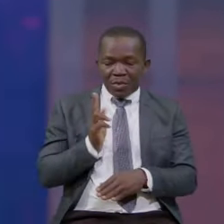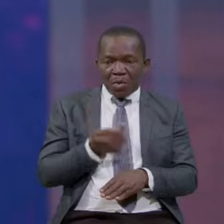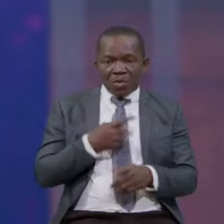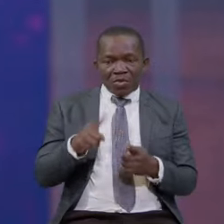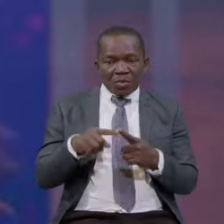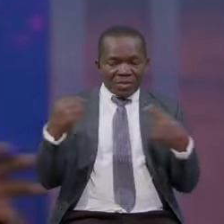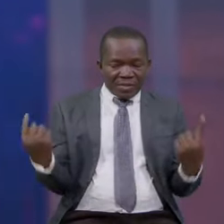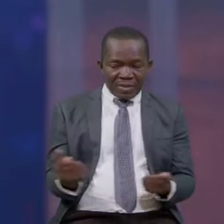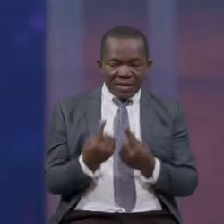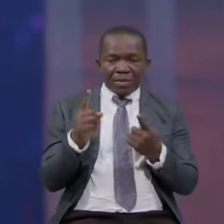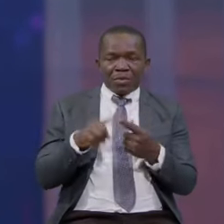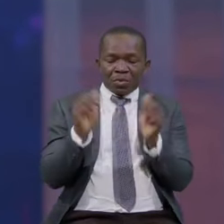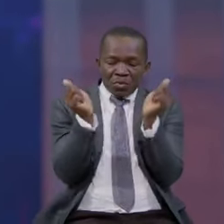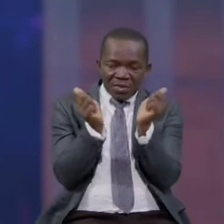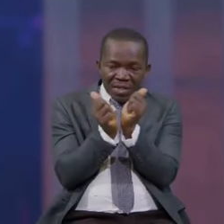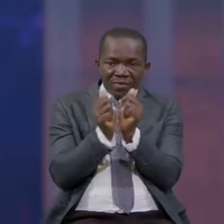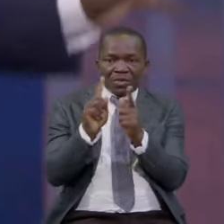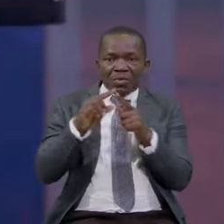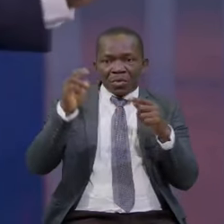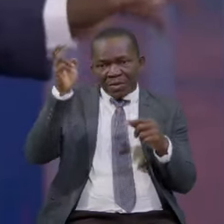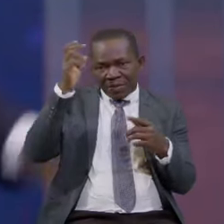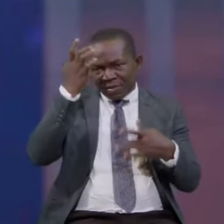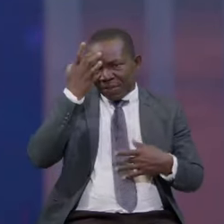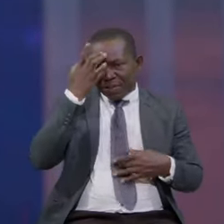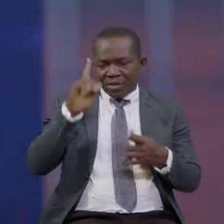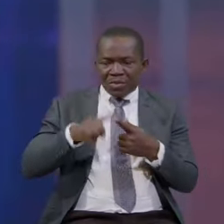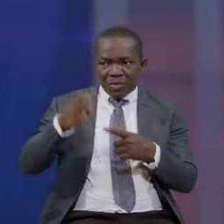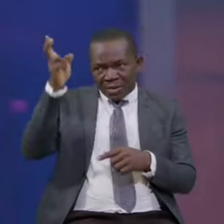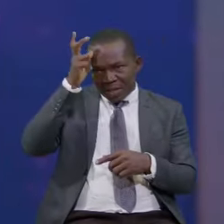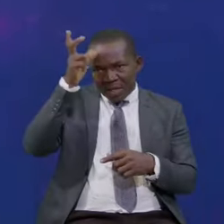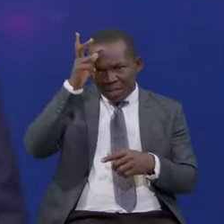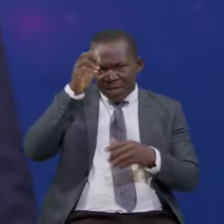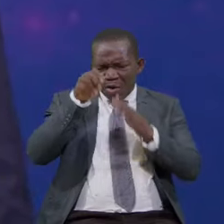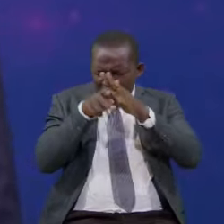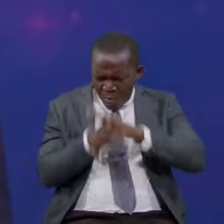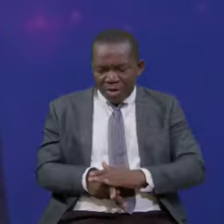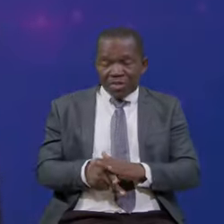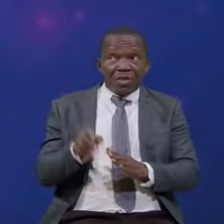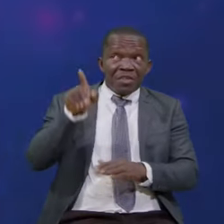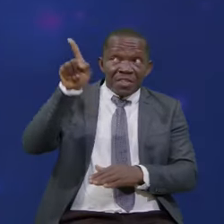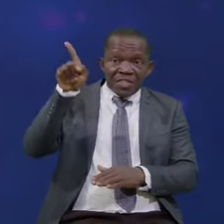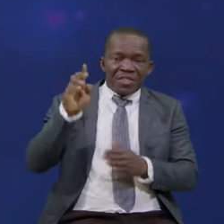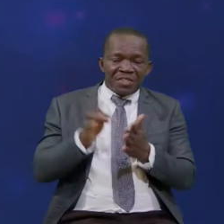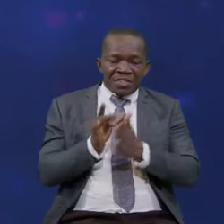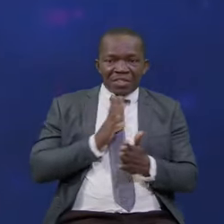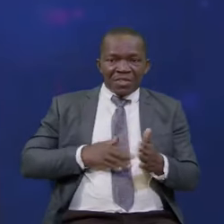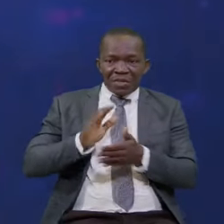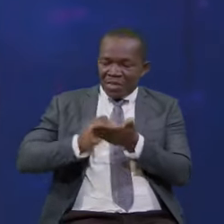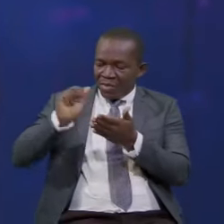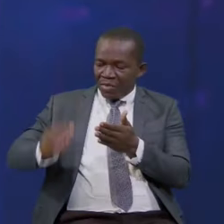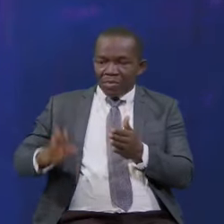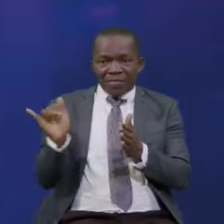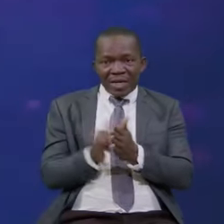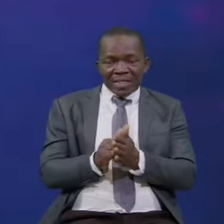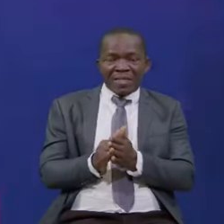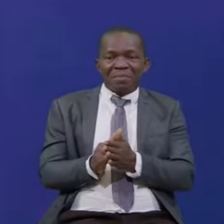maladie dans la domination satanique il ôte la première chose et il établit le deuxè Adam